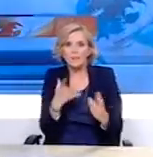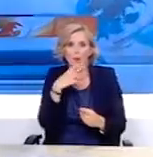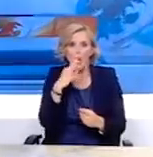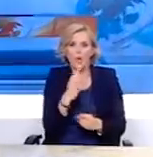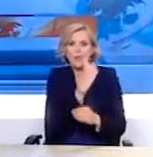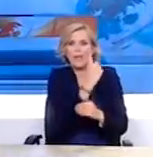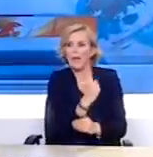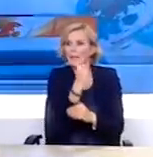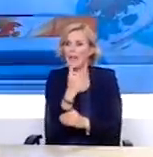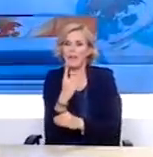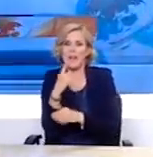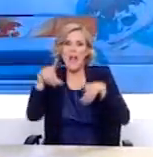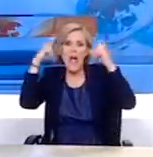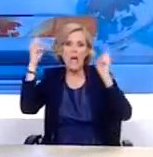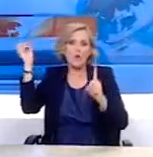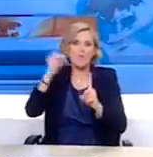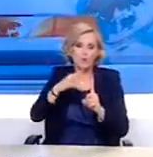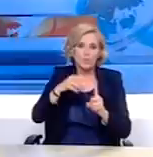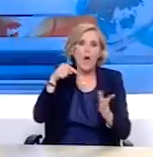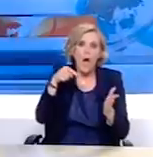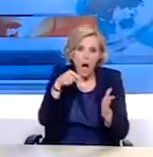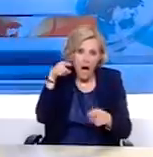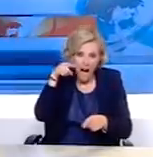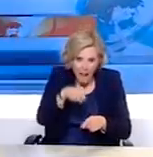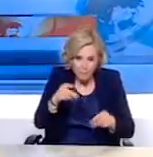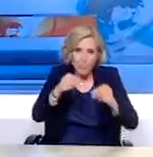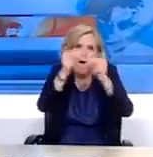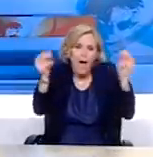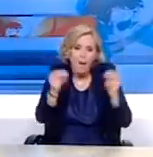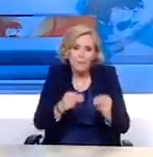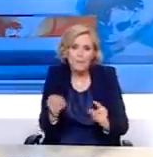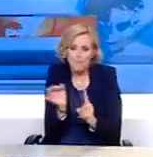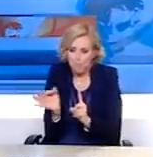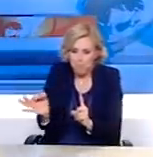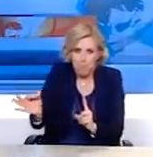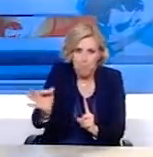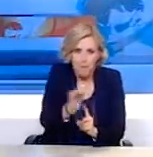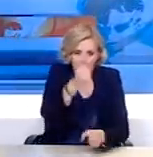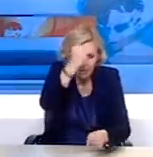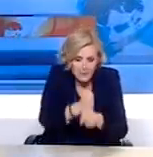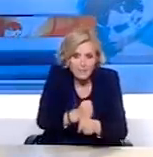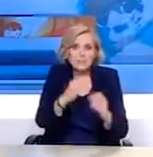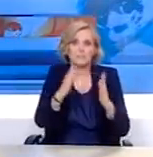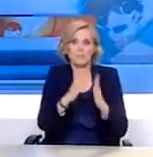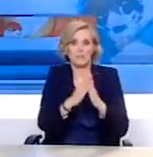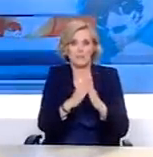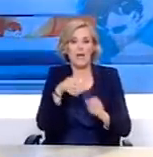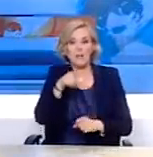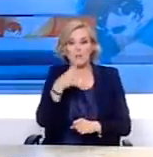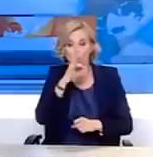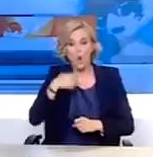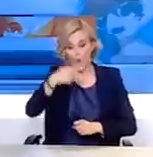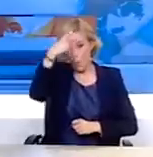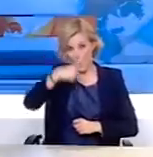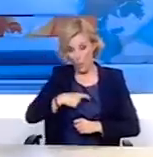δημότη, ακυρώνοντας με αυτόν τον τρόπο την προσπάθεια όλων μας, το κοινό μας στοίχημα για παραμονή κατοίκων. Σας γνωρίζω ότι για τον λόγο αυτό επικοινώνησα με